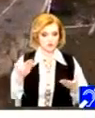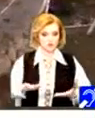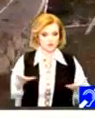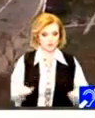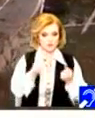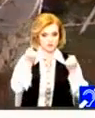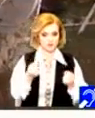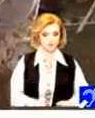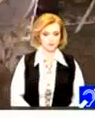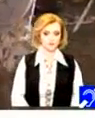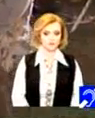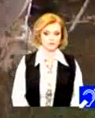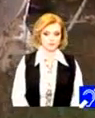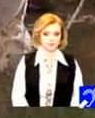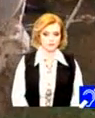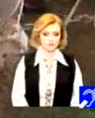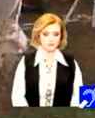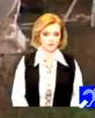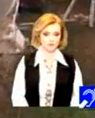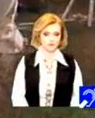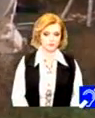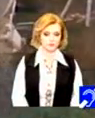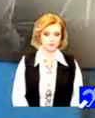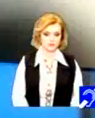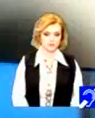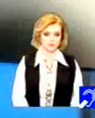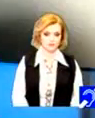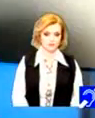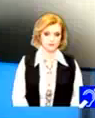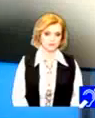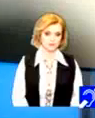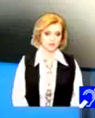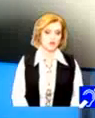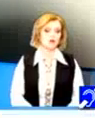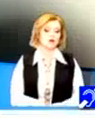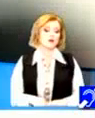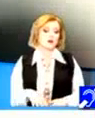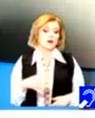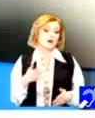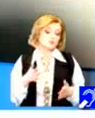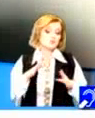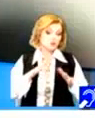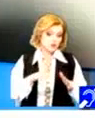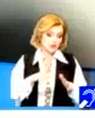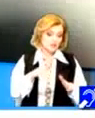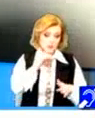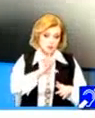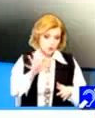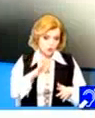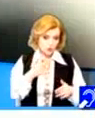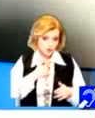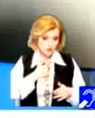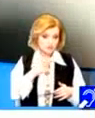viața. Teoretic stăm bine, mai rău e cu practica.